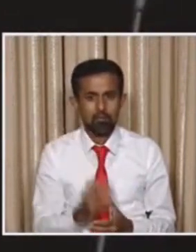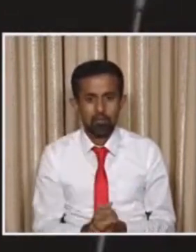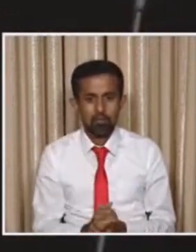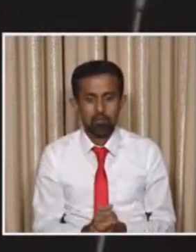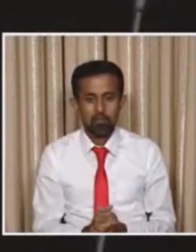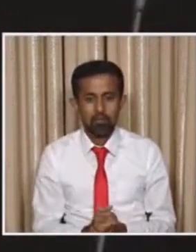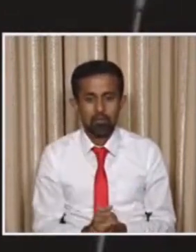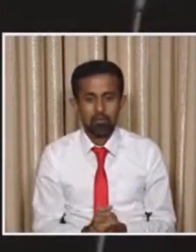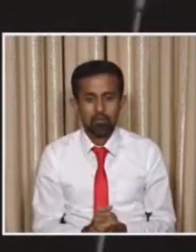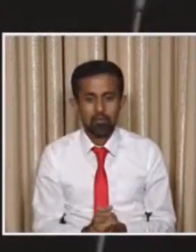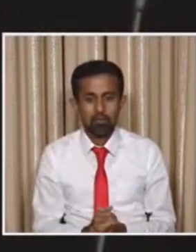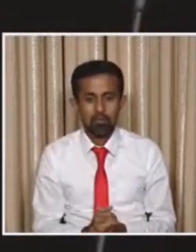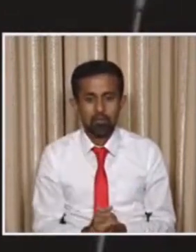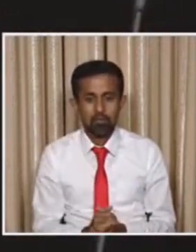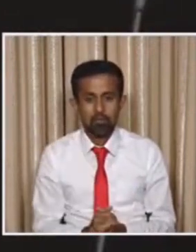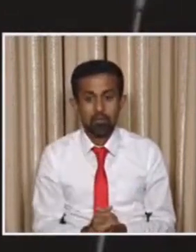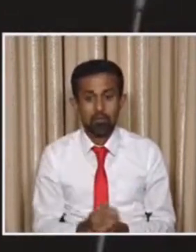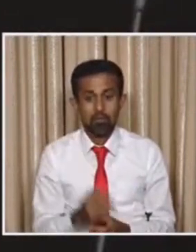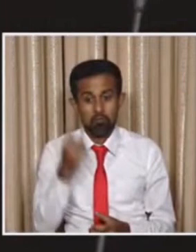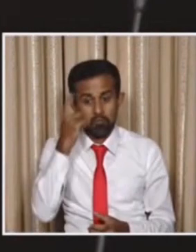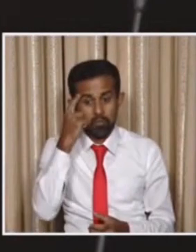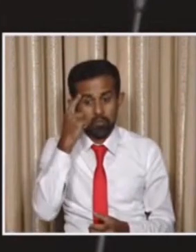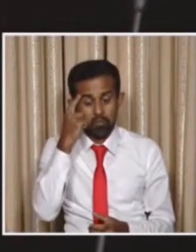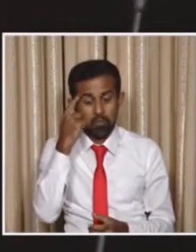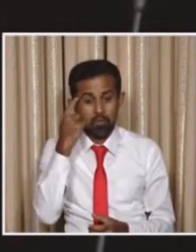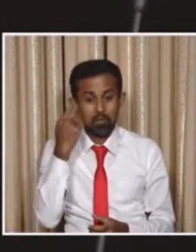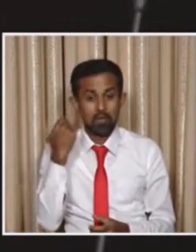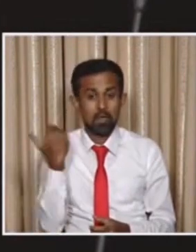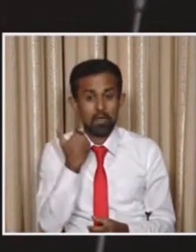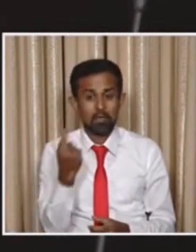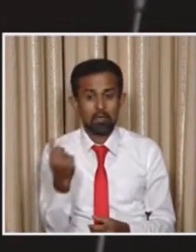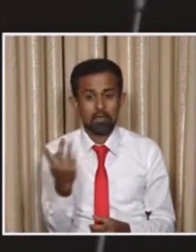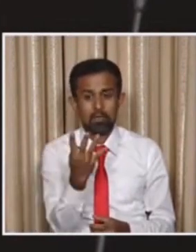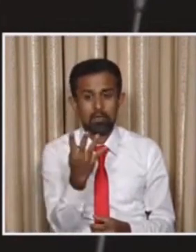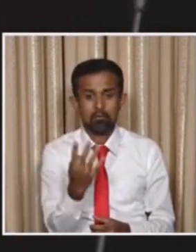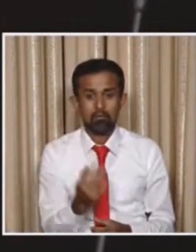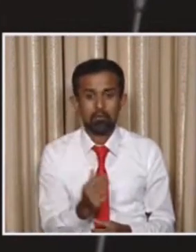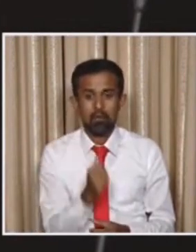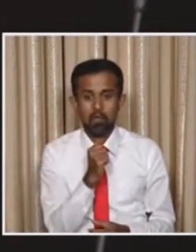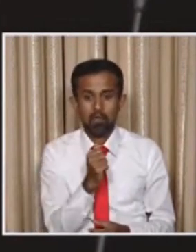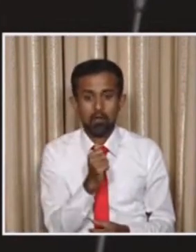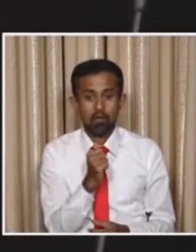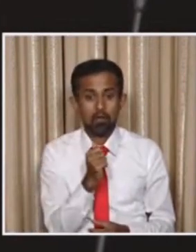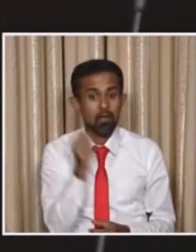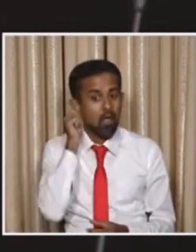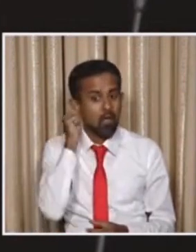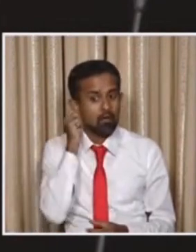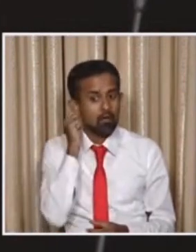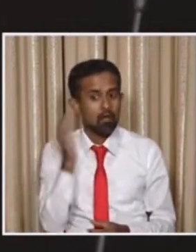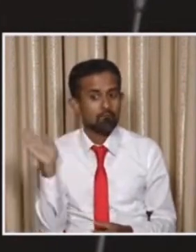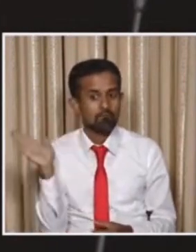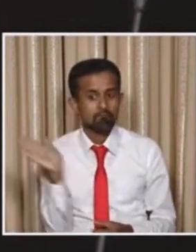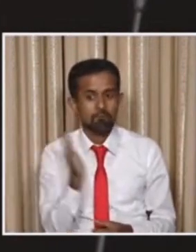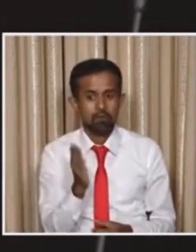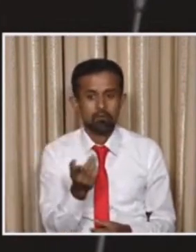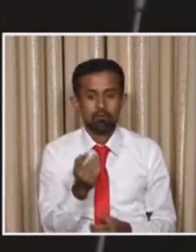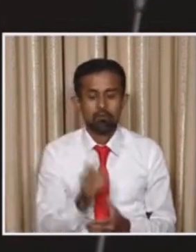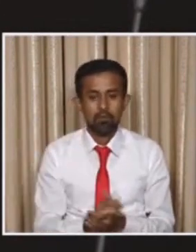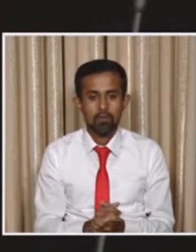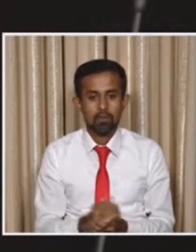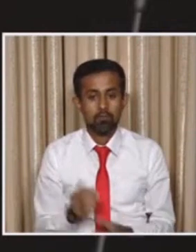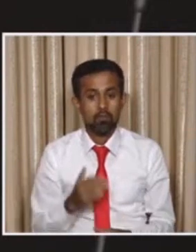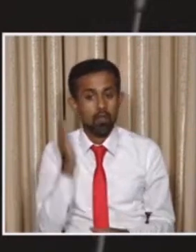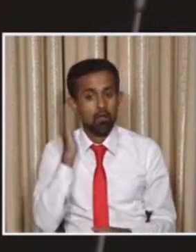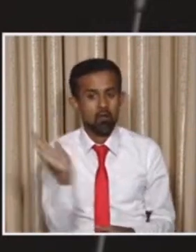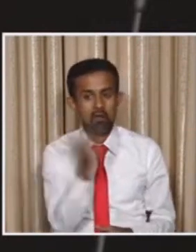ඔව්. 5 මේ මානසික ලෙඩ්ඩු ටික ඇත්තටම කනට තමයි ගහන්න ඕනේ. කරුමන්ත අන්තිතුමලා නිශ්ශබ්දව. මට ඒක ගහන්න බැරි